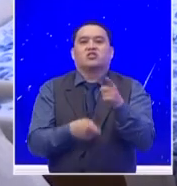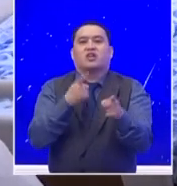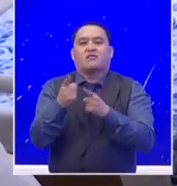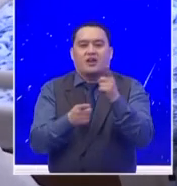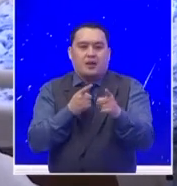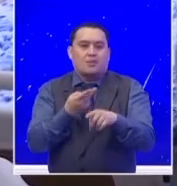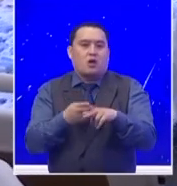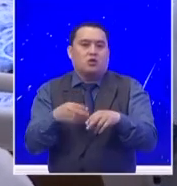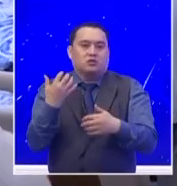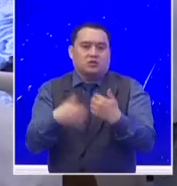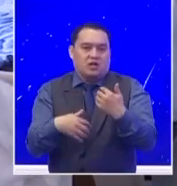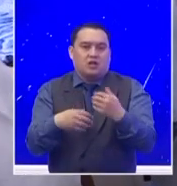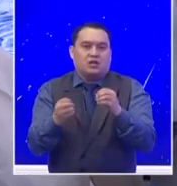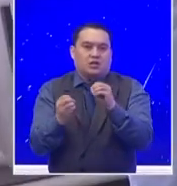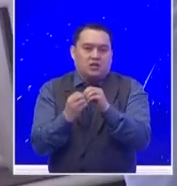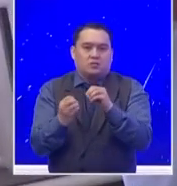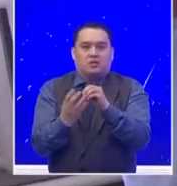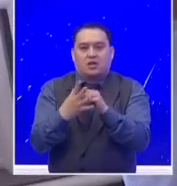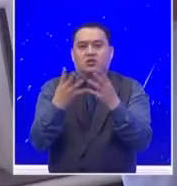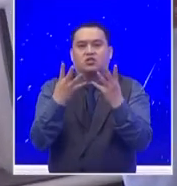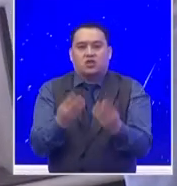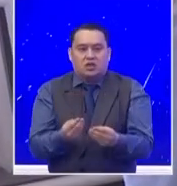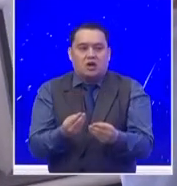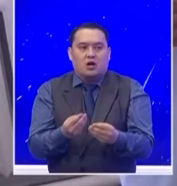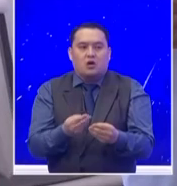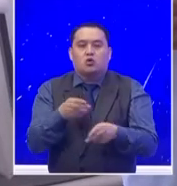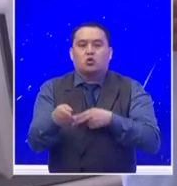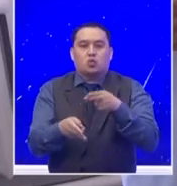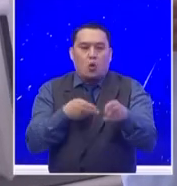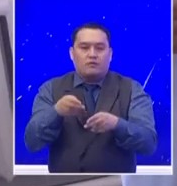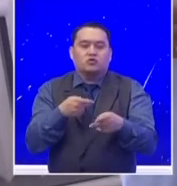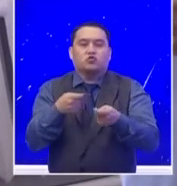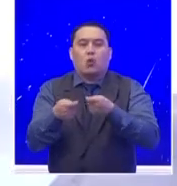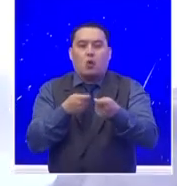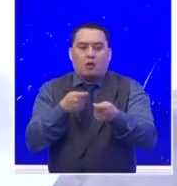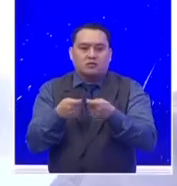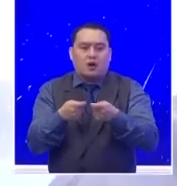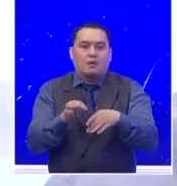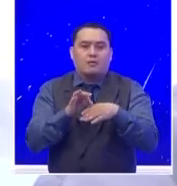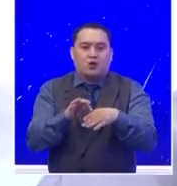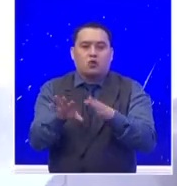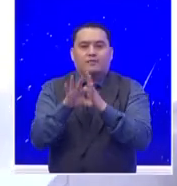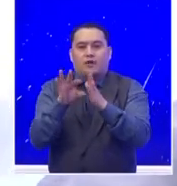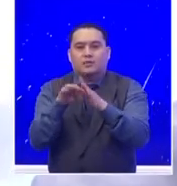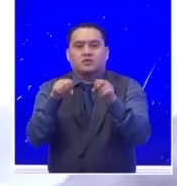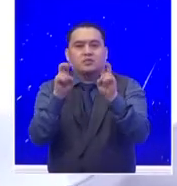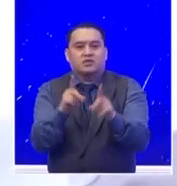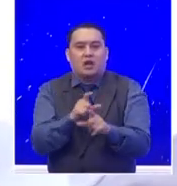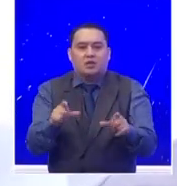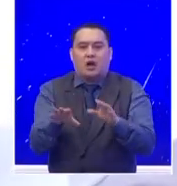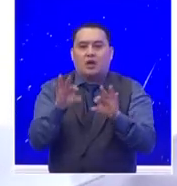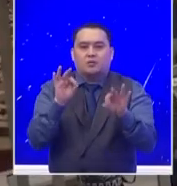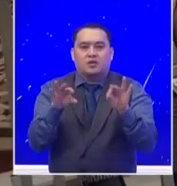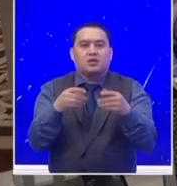В среднем он займет от 10 до 15 дней. Особое руководство медицинского учреждения отнеслось к подбору персонала. До открытия